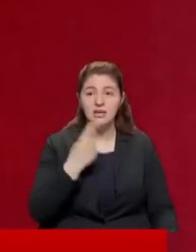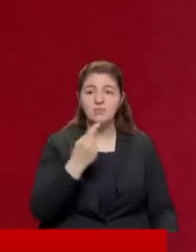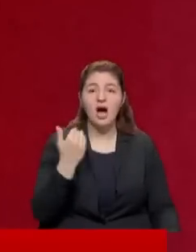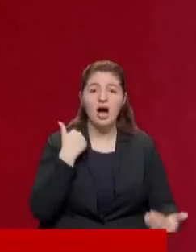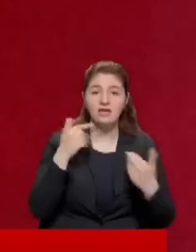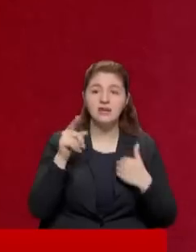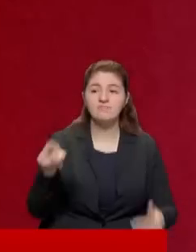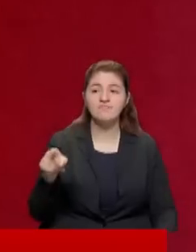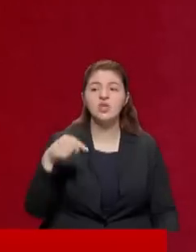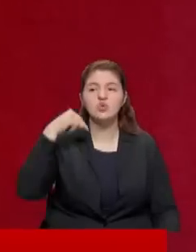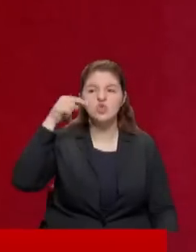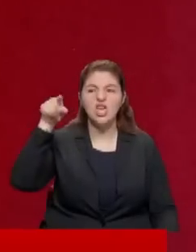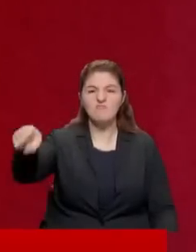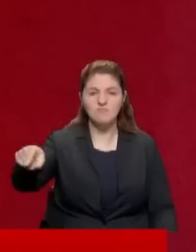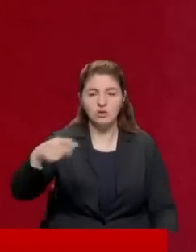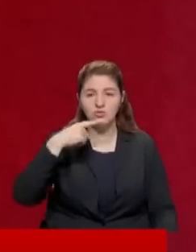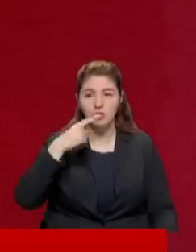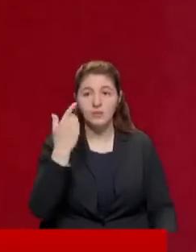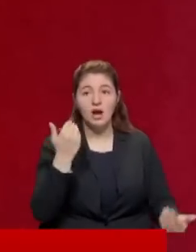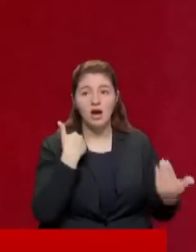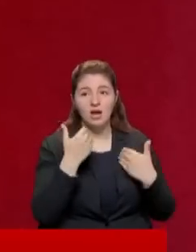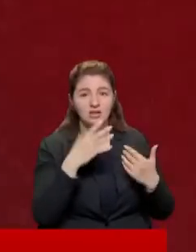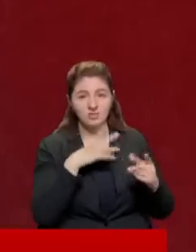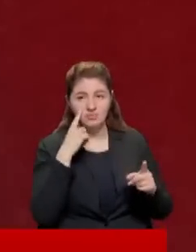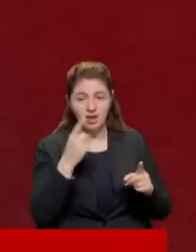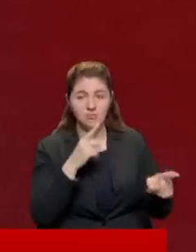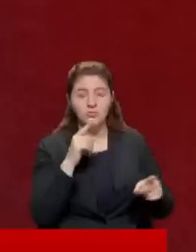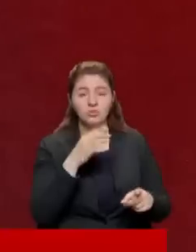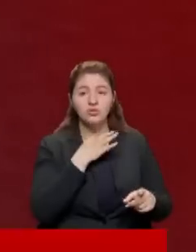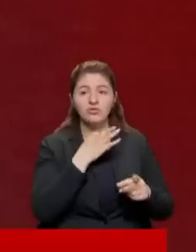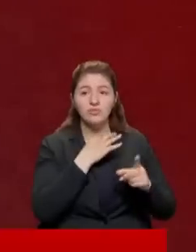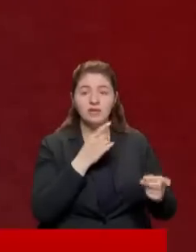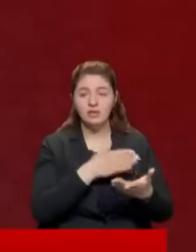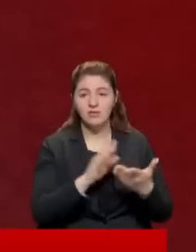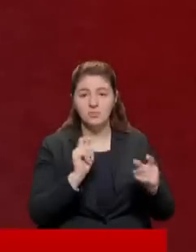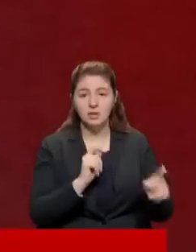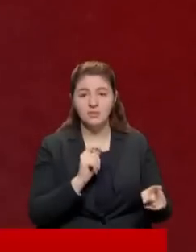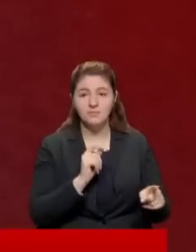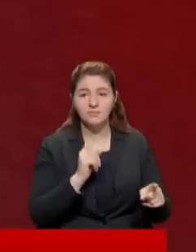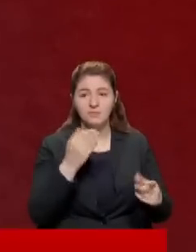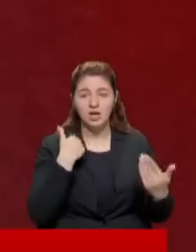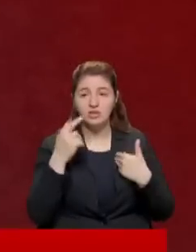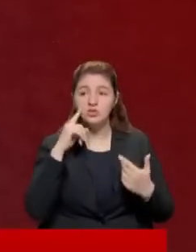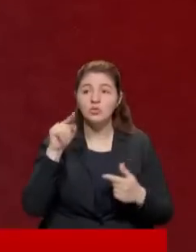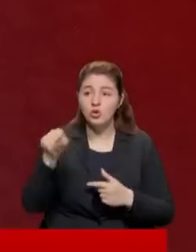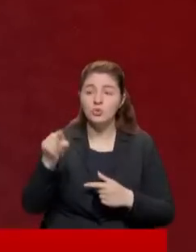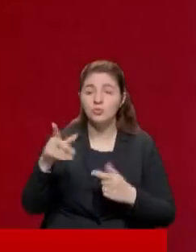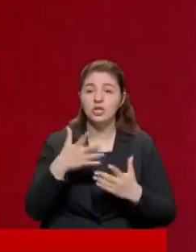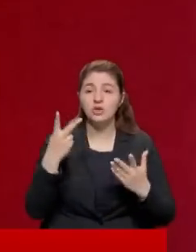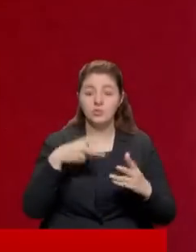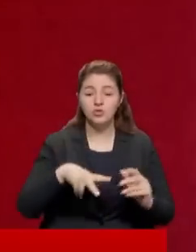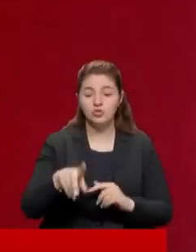adres gösteriyor. Suriyeliler diyor. Bir adres var bakalım mı bu arada? Şimdi Muharrem Bey de bir adres gösteriyor. Bu iki büyük